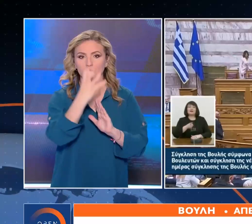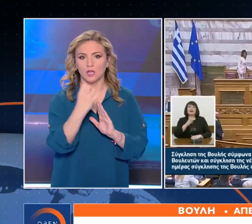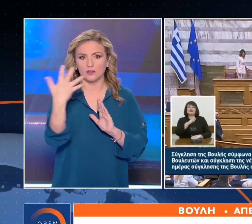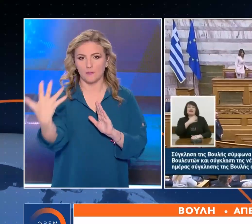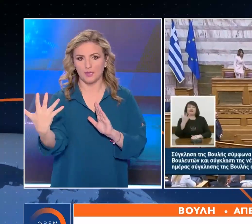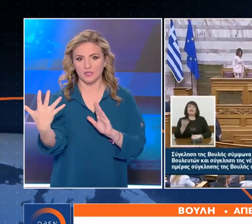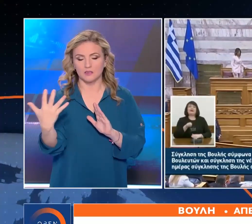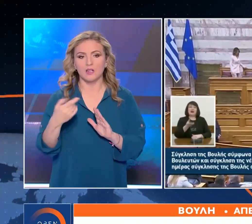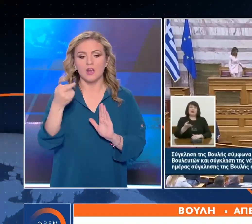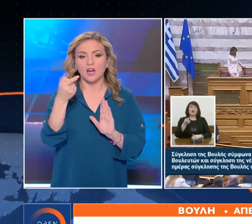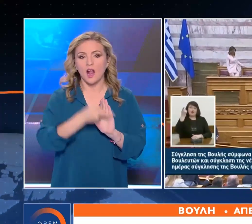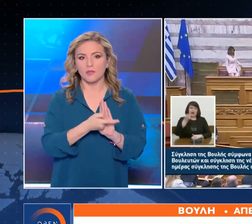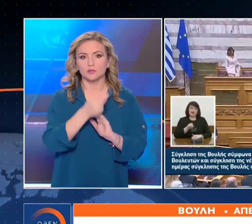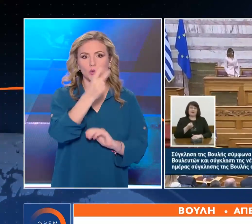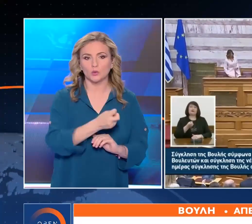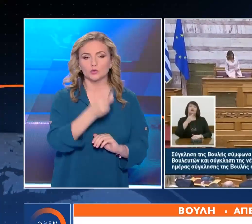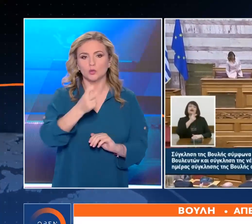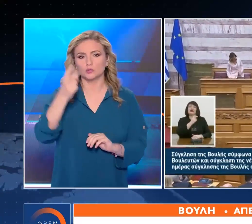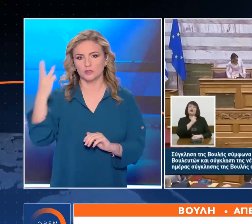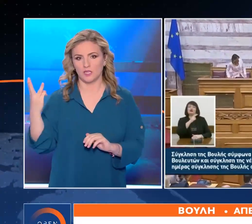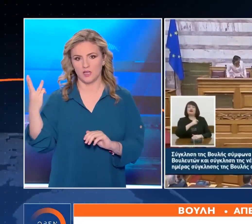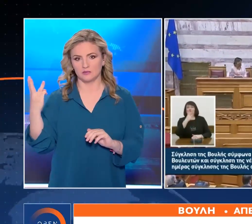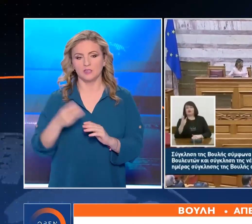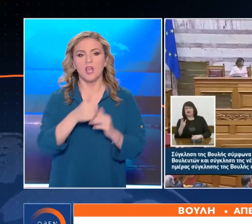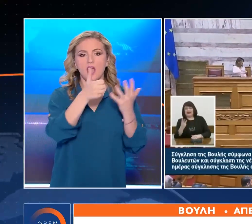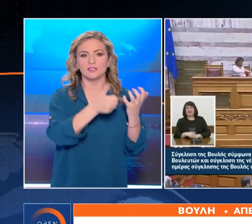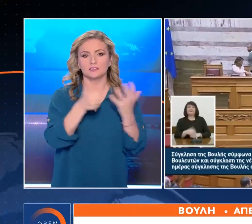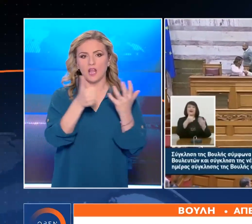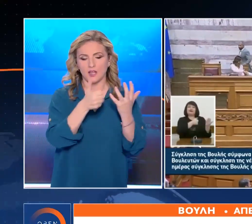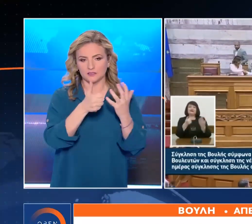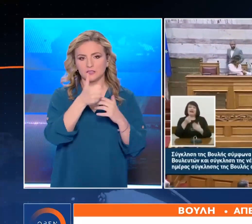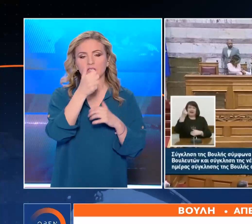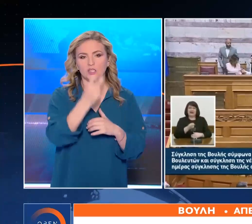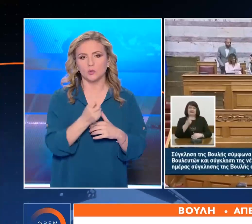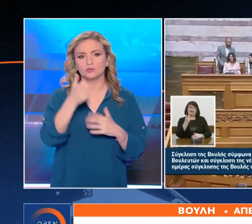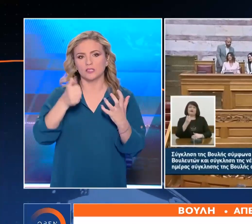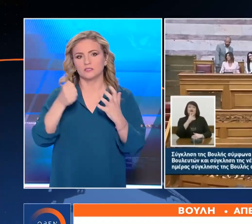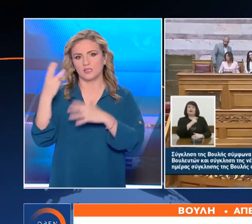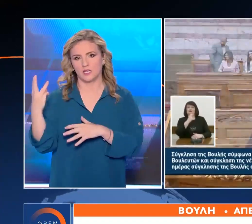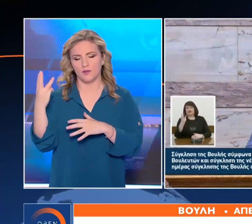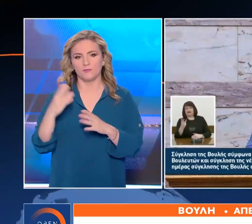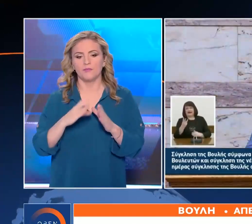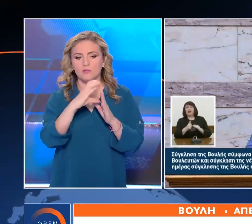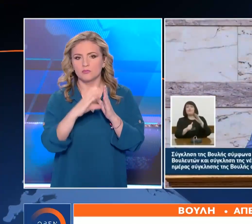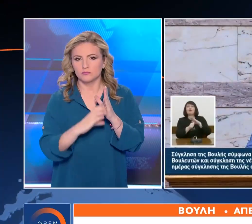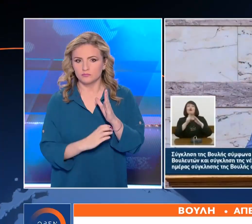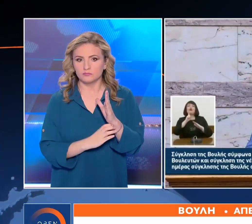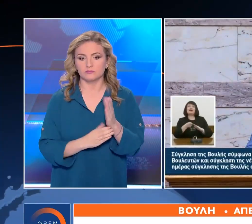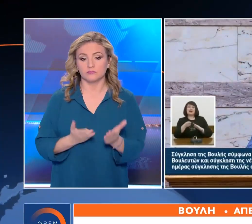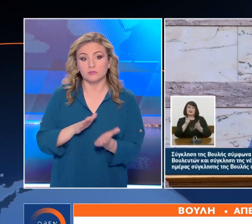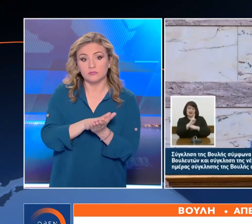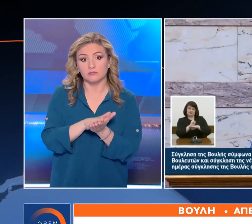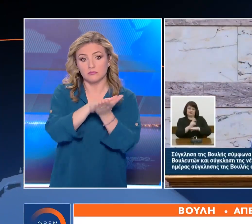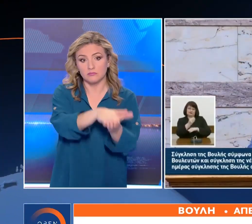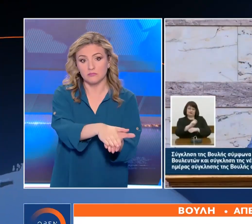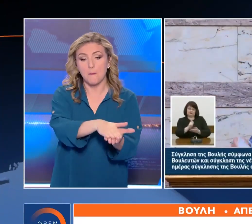45 / 2023 και 66 / 2023, τα οποία θα κατατεθούν στα